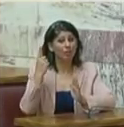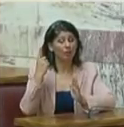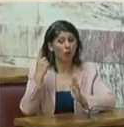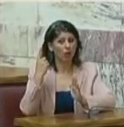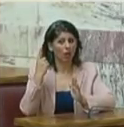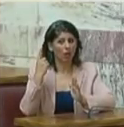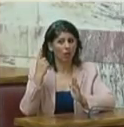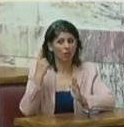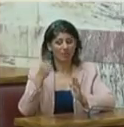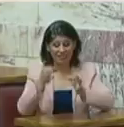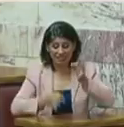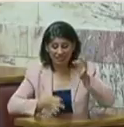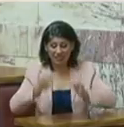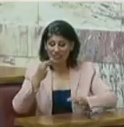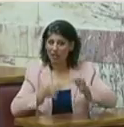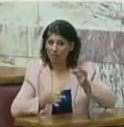συζητάμε